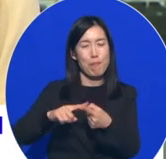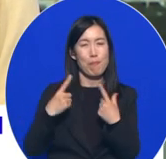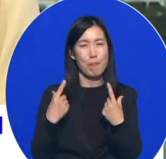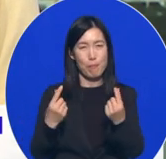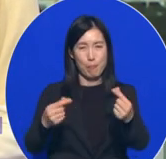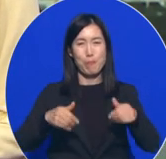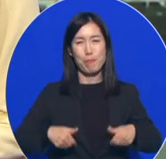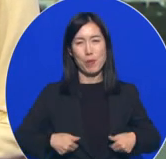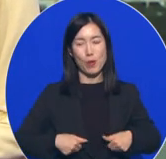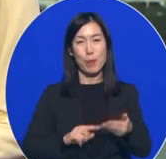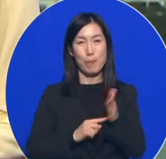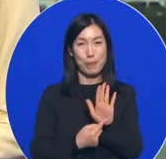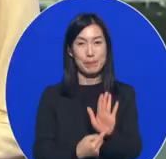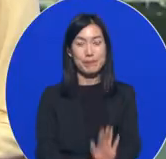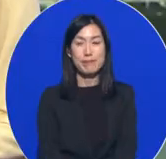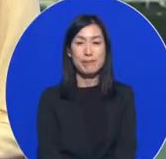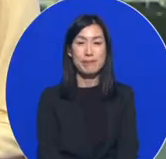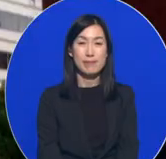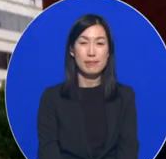신국진